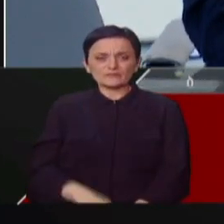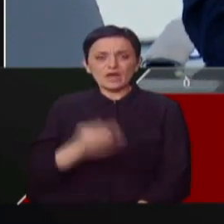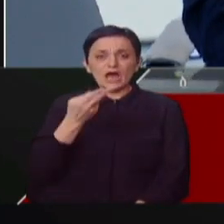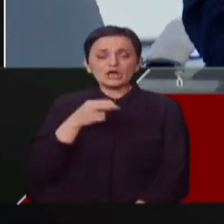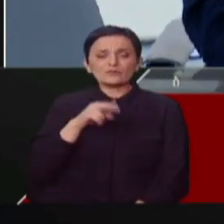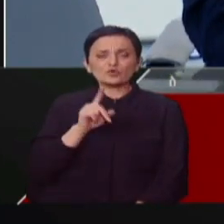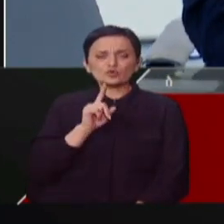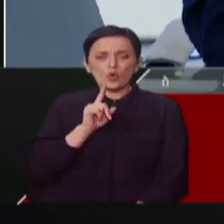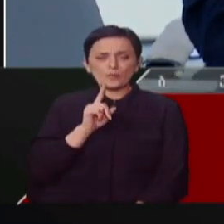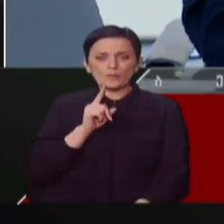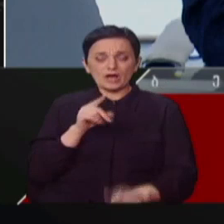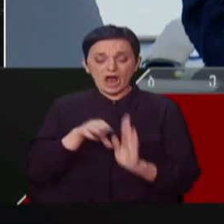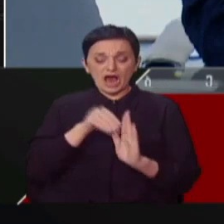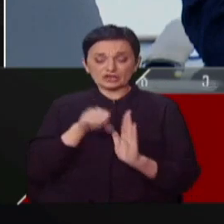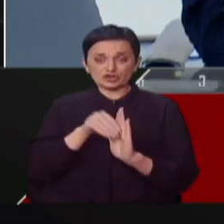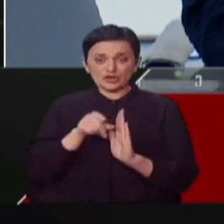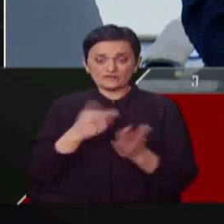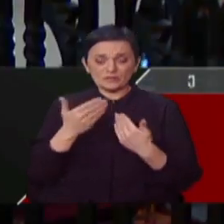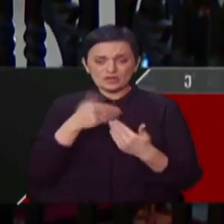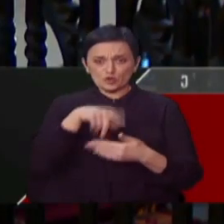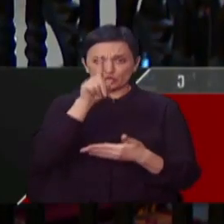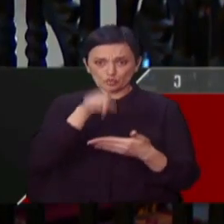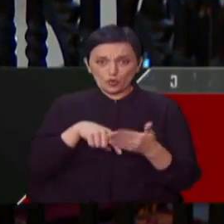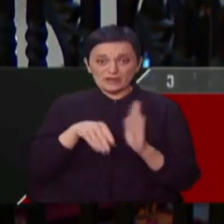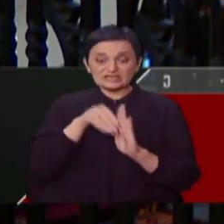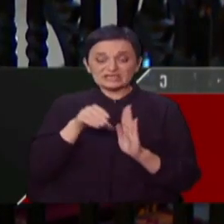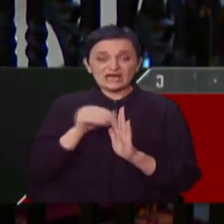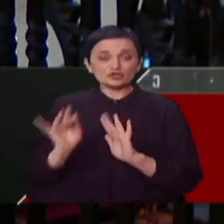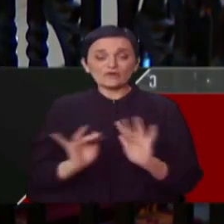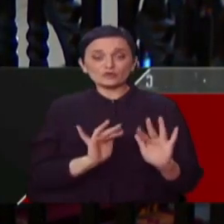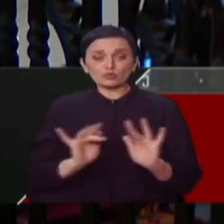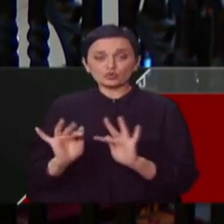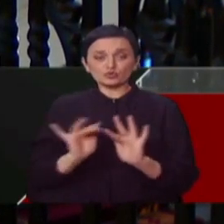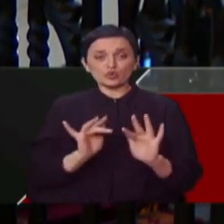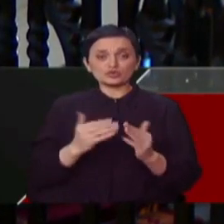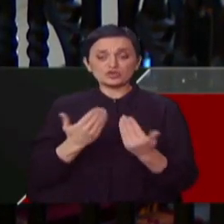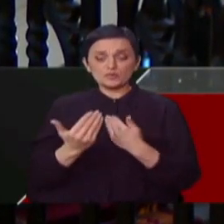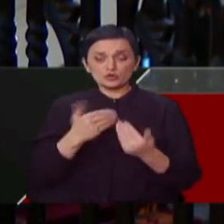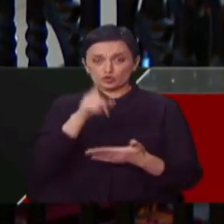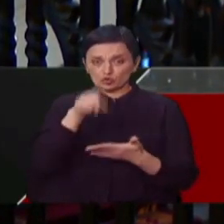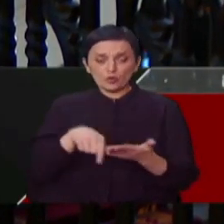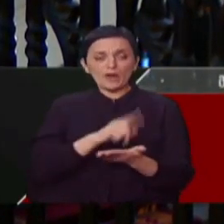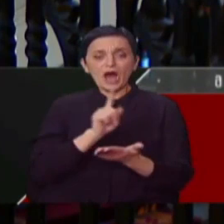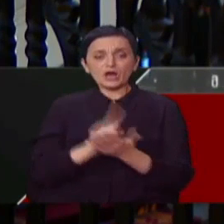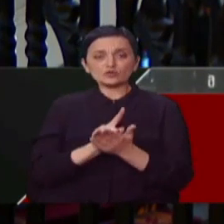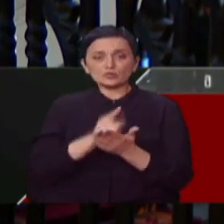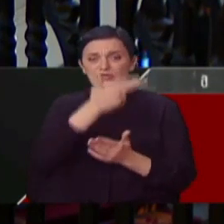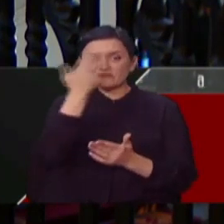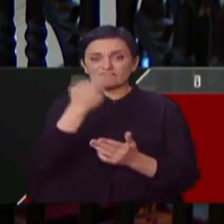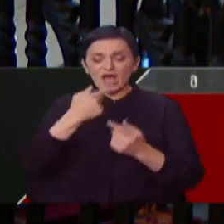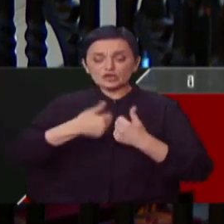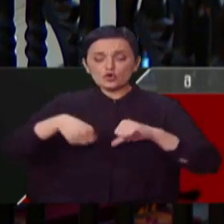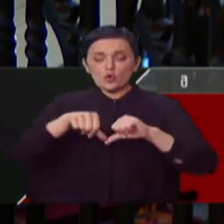Imisvis rom, tkvat, archevnebis mimart iqos doba da saarchevno protsesis mimart iqos doba, autsilebelia, rats Venetsiis